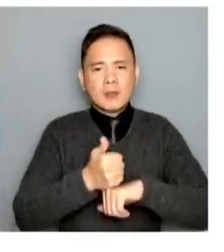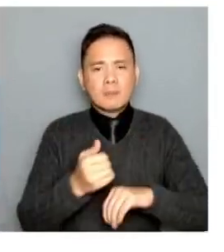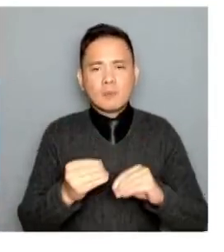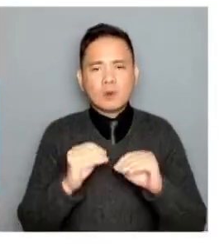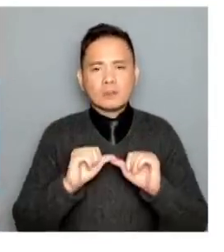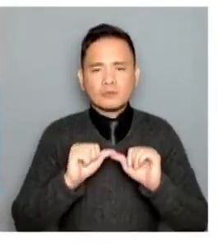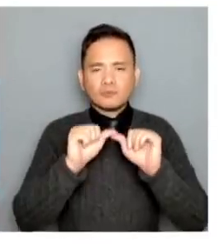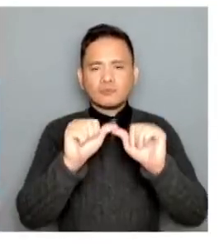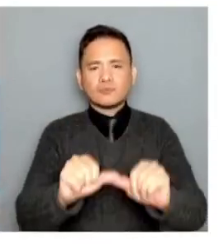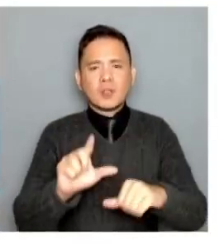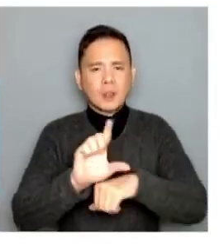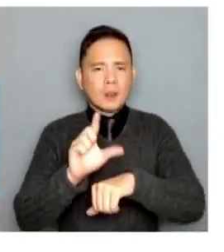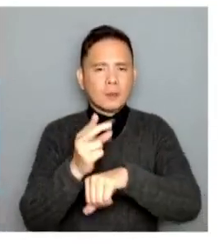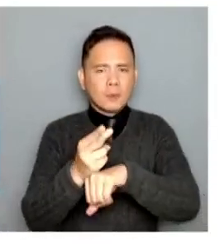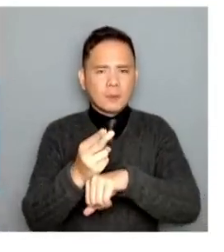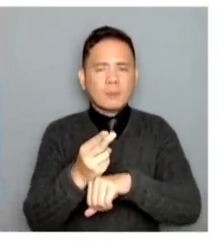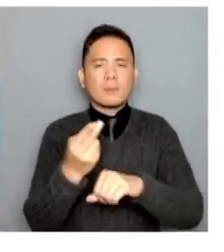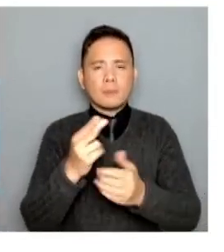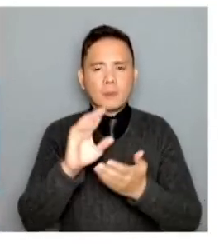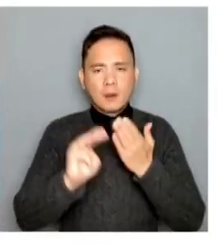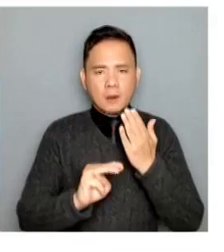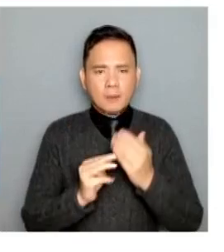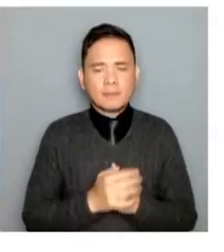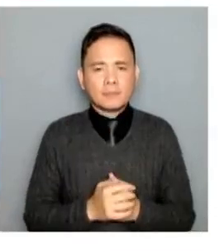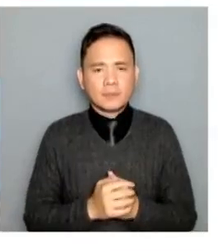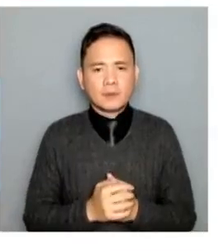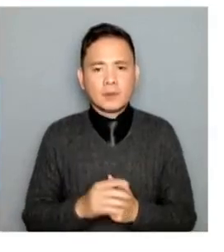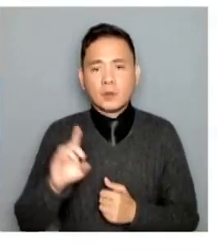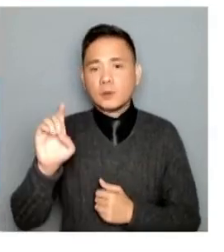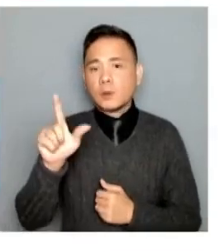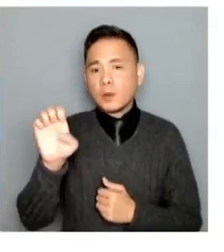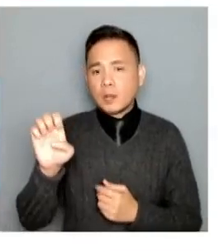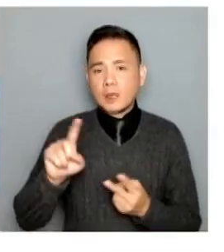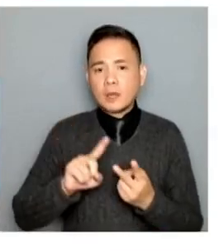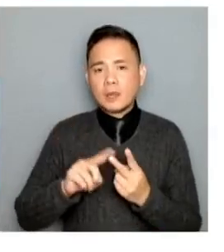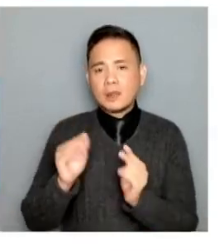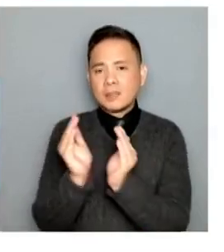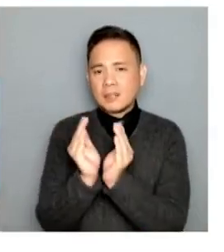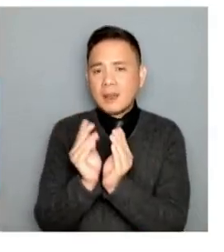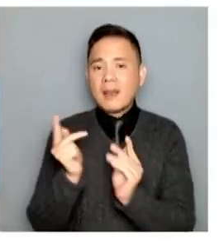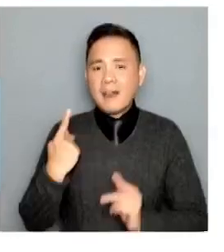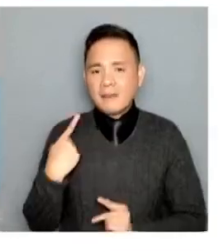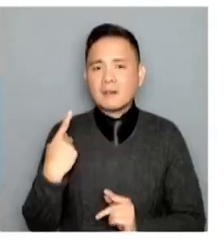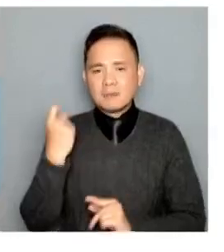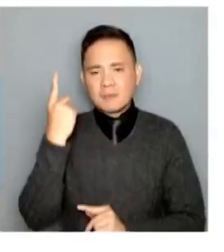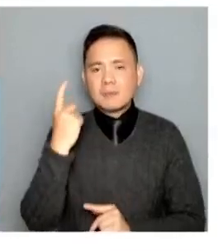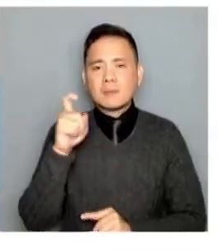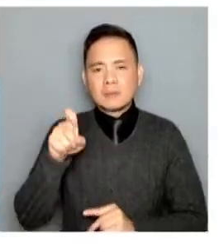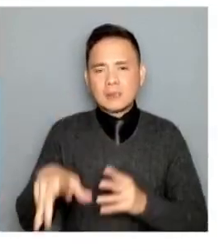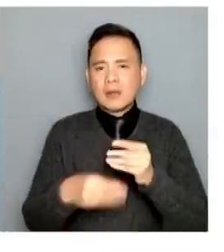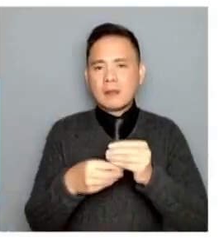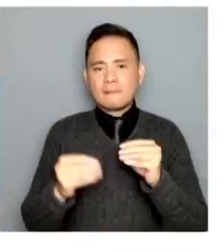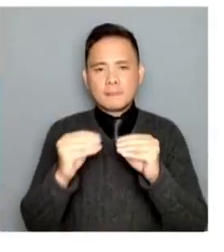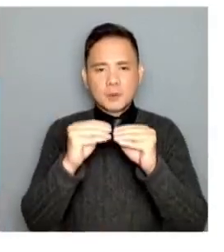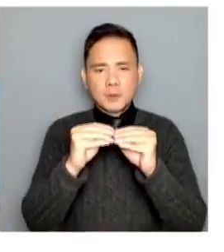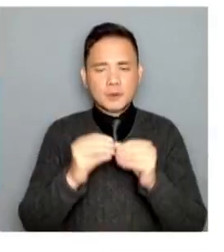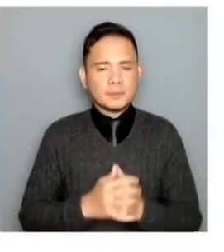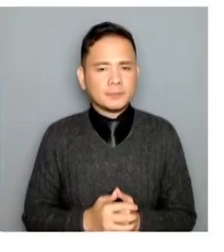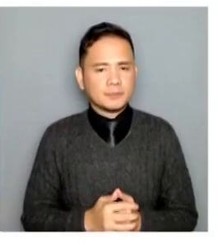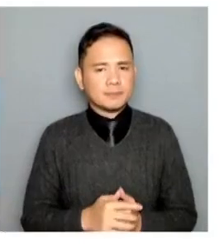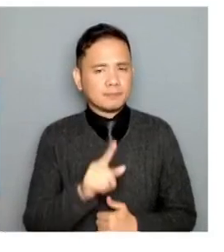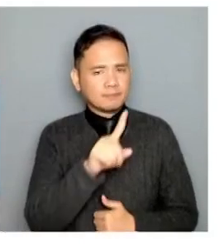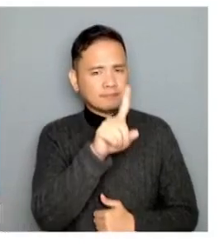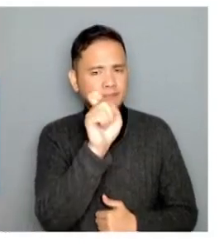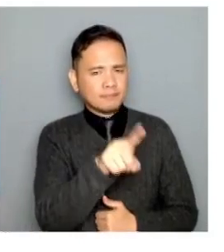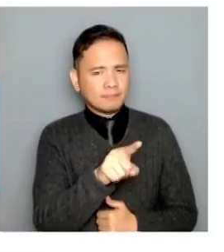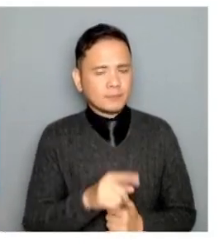livelihood programs bukod po doon sa binibigay ng dole, ng DSWD. Pag-usapan ho natin yon, Mayor, kasi